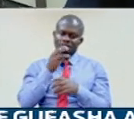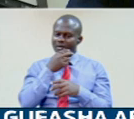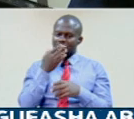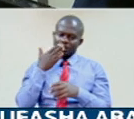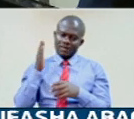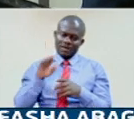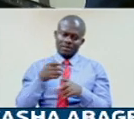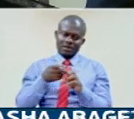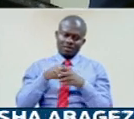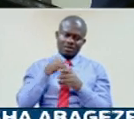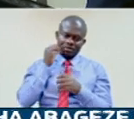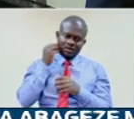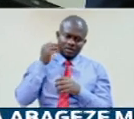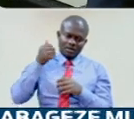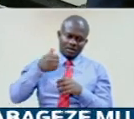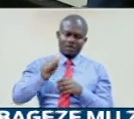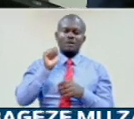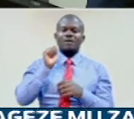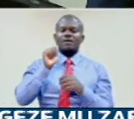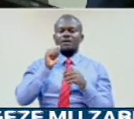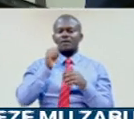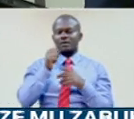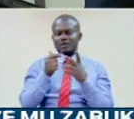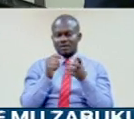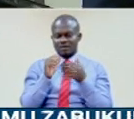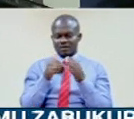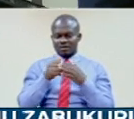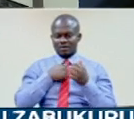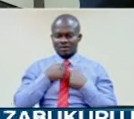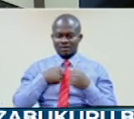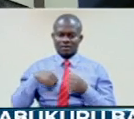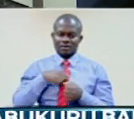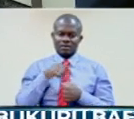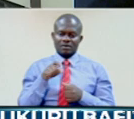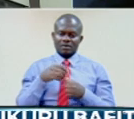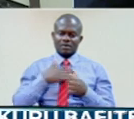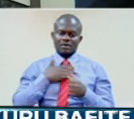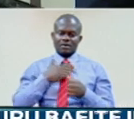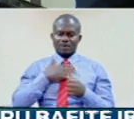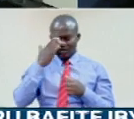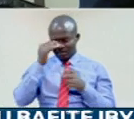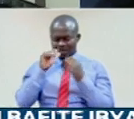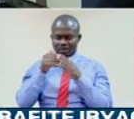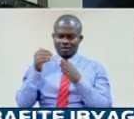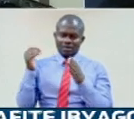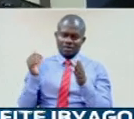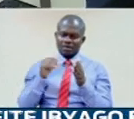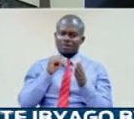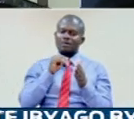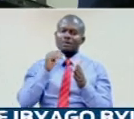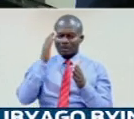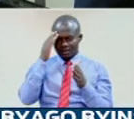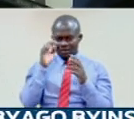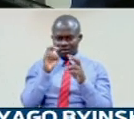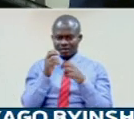mabi aturuka iwawe. Icyo ni ikintu Abanyarwanda twagombye kuba twishimira kuko mbere ngira ngo